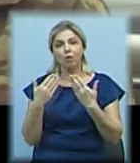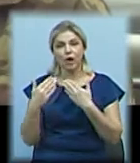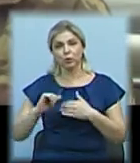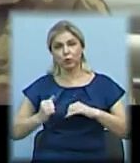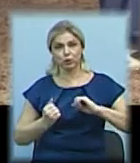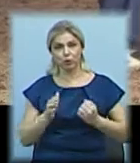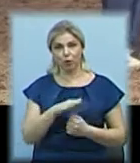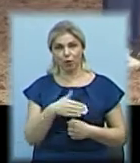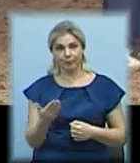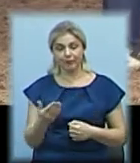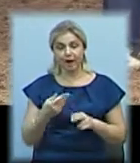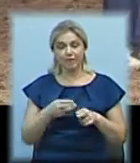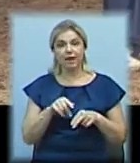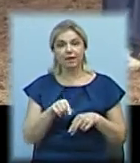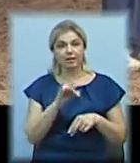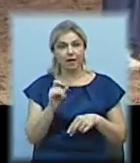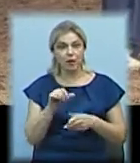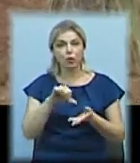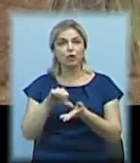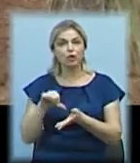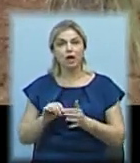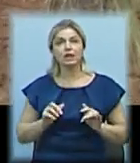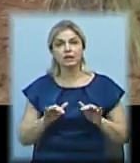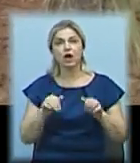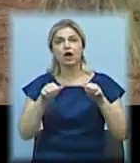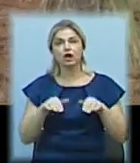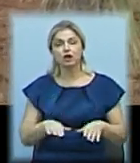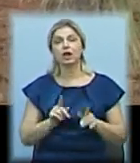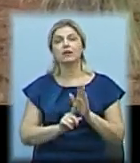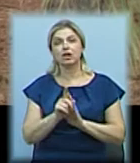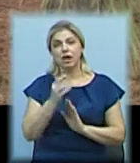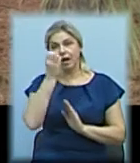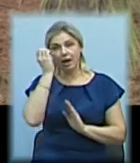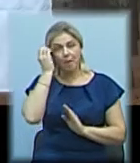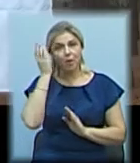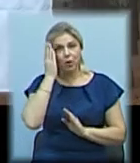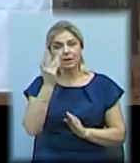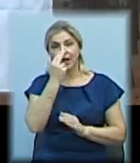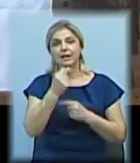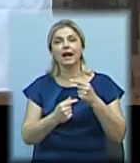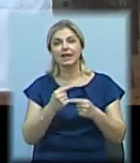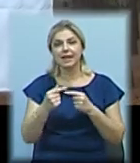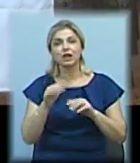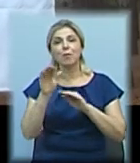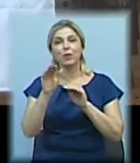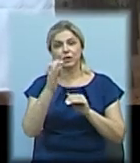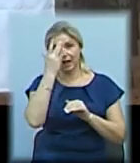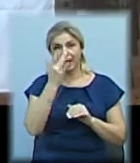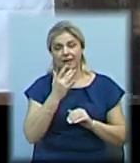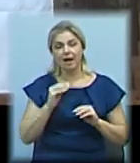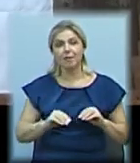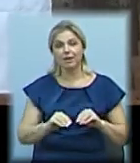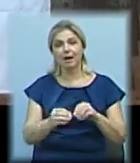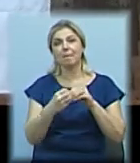з другом. Цього разу учасники заходу вирішили запровадити японську традицію прощання з літом, висадивши 15